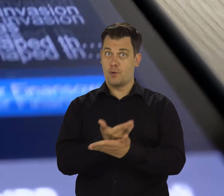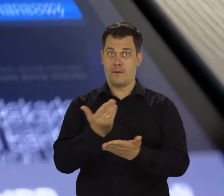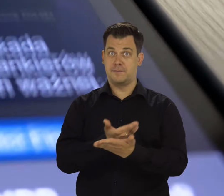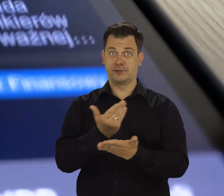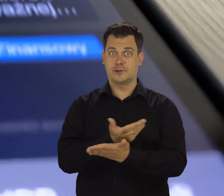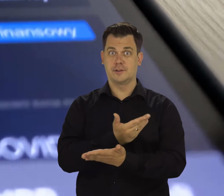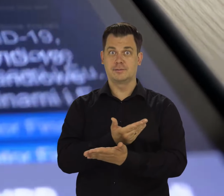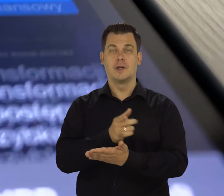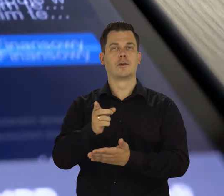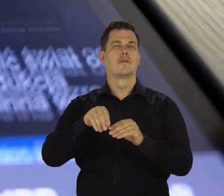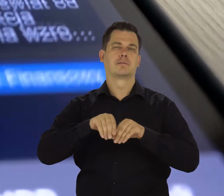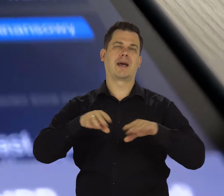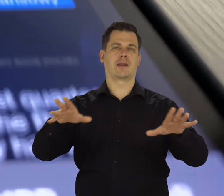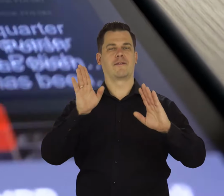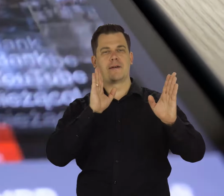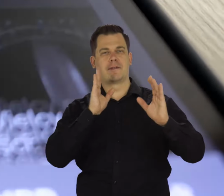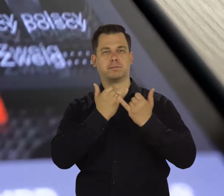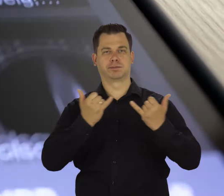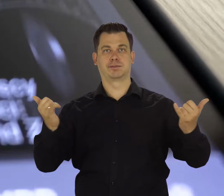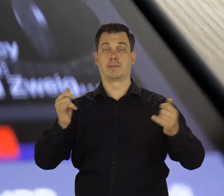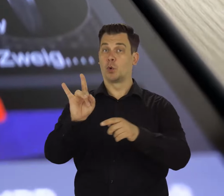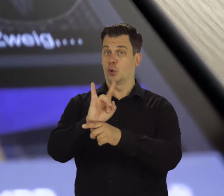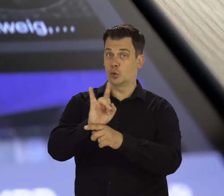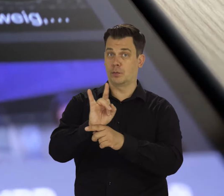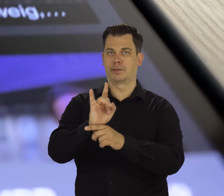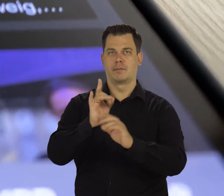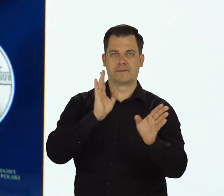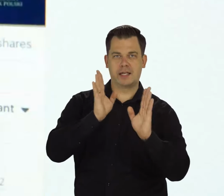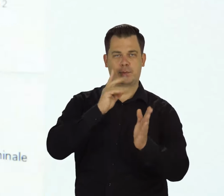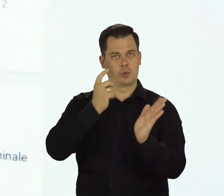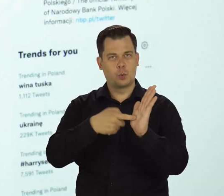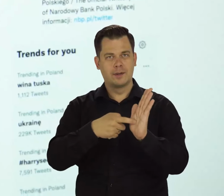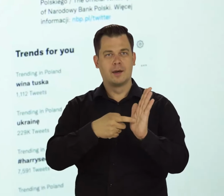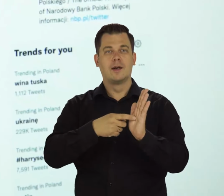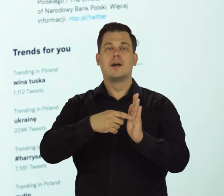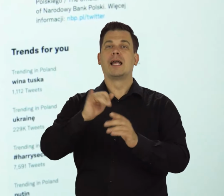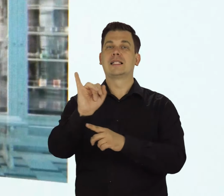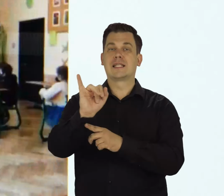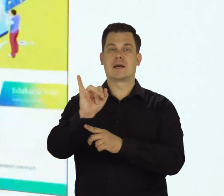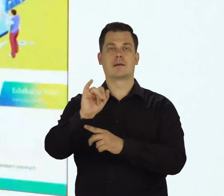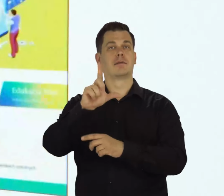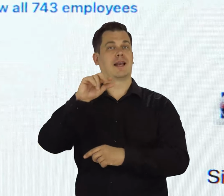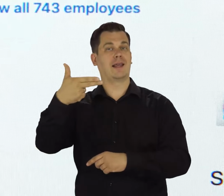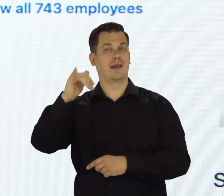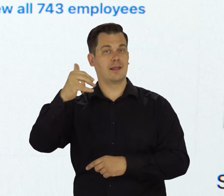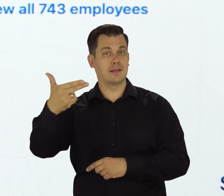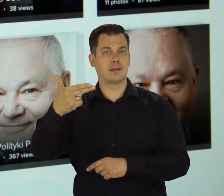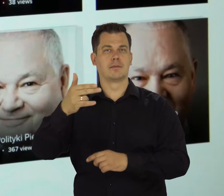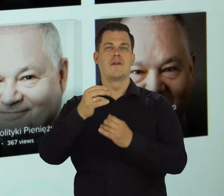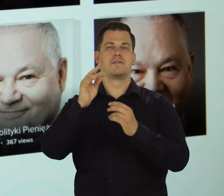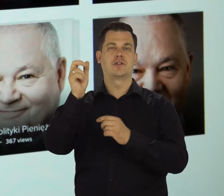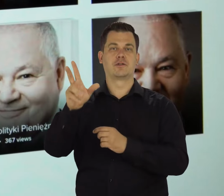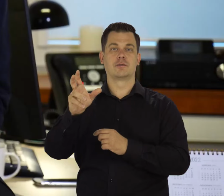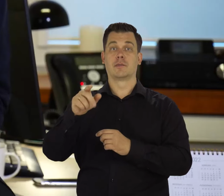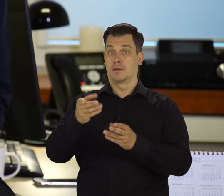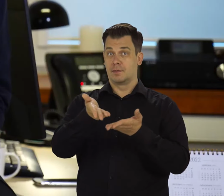o nowych treściach i multimediach w naszych mediach społecznościowych, takich jak YouTube, Facebook, Twitter, Instagram, LinkedIn czy